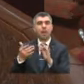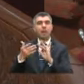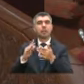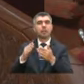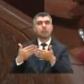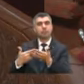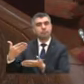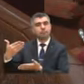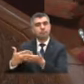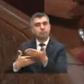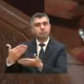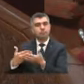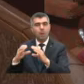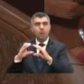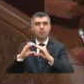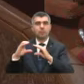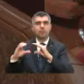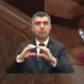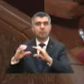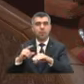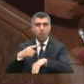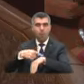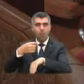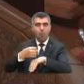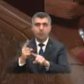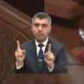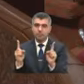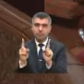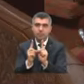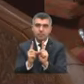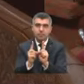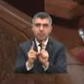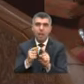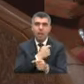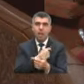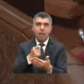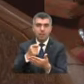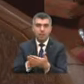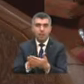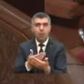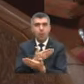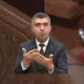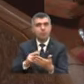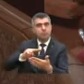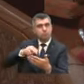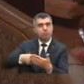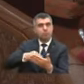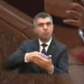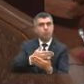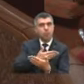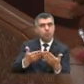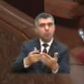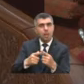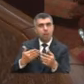المقيمين بالخارج عبر المنصه ياخذوا الموعد، عندهم قاضي عنده القرار ديال النيابه العامه ووزاره العدل المجلس الاعلى للقضاء باش